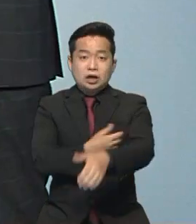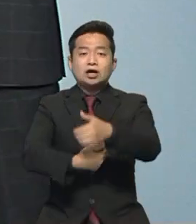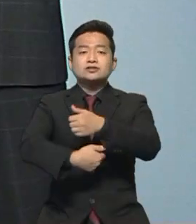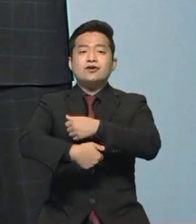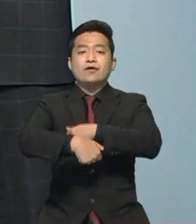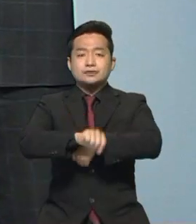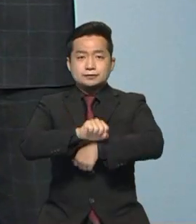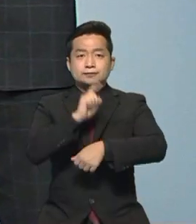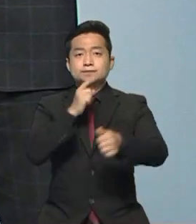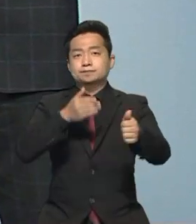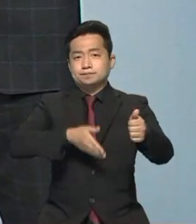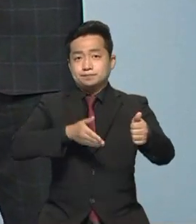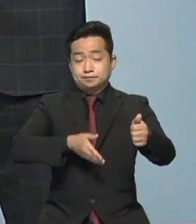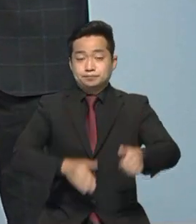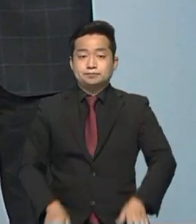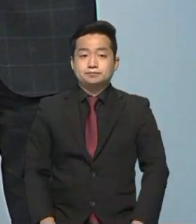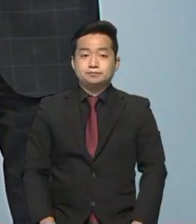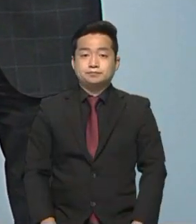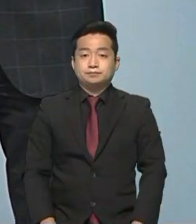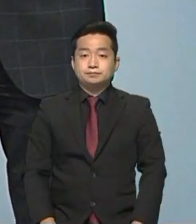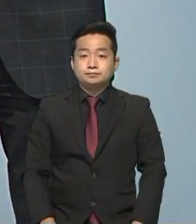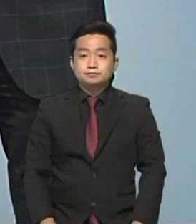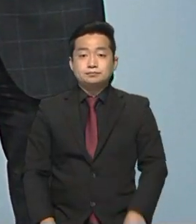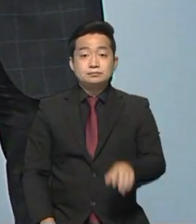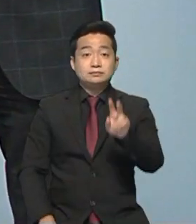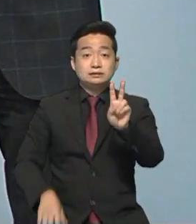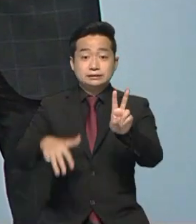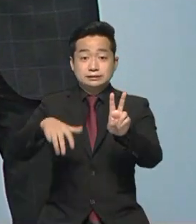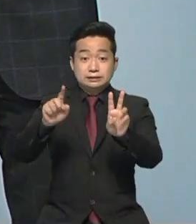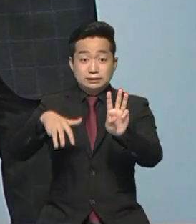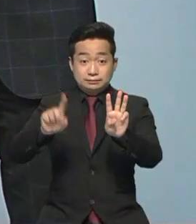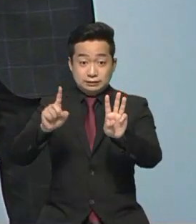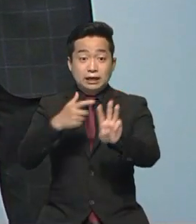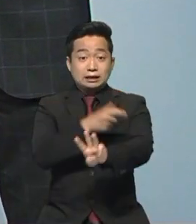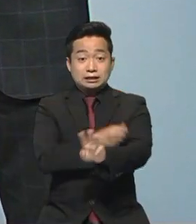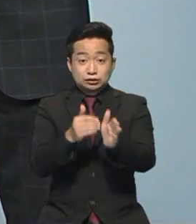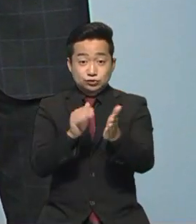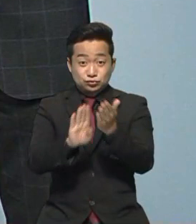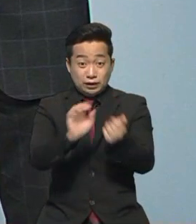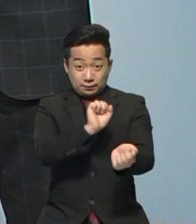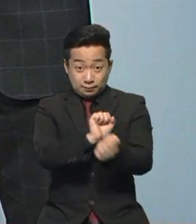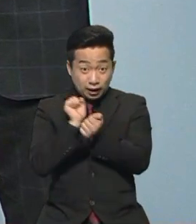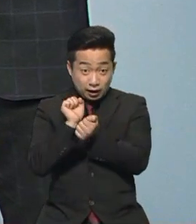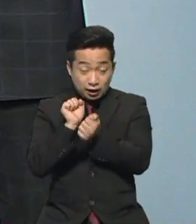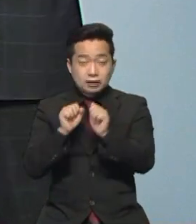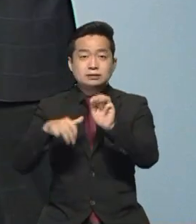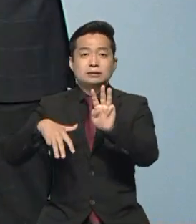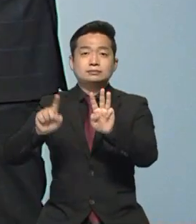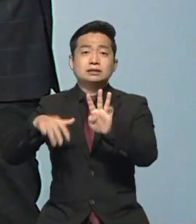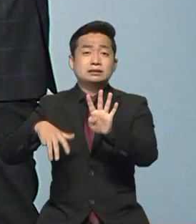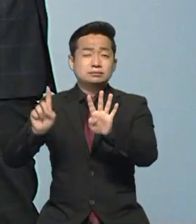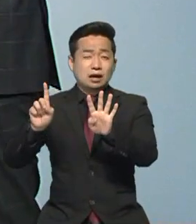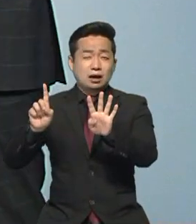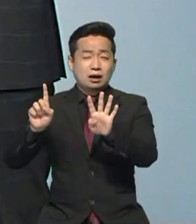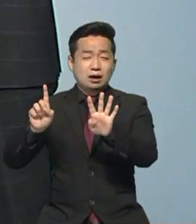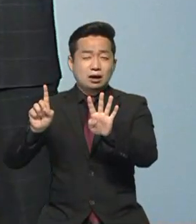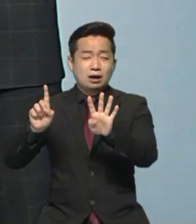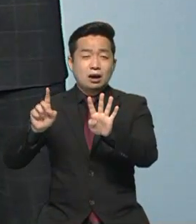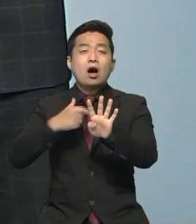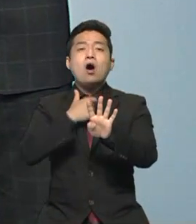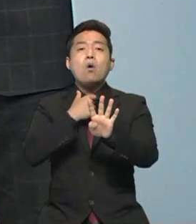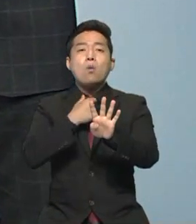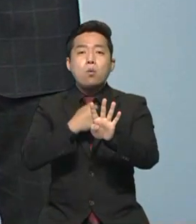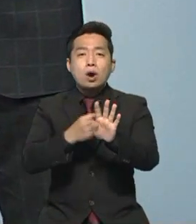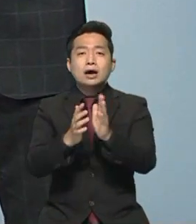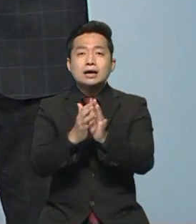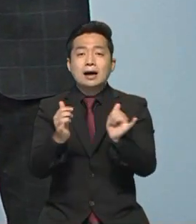적극 권장 대상입니다. 2차나 3차 접종 후 감염된 경우는요, 3차, 4차 접종